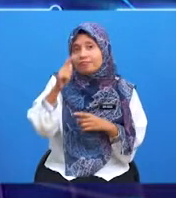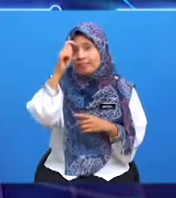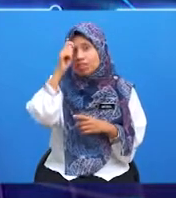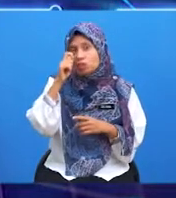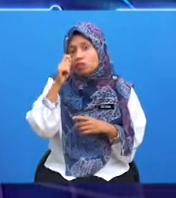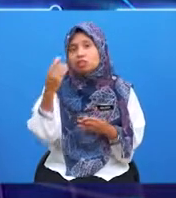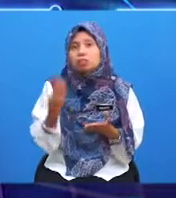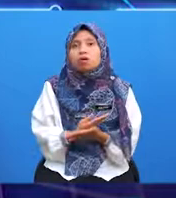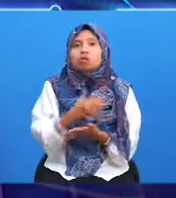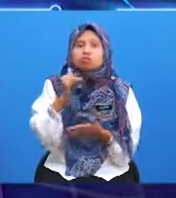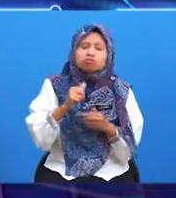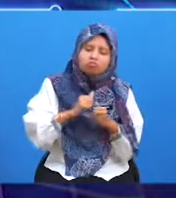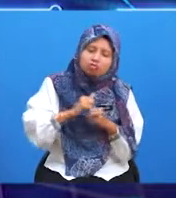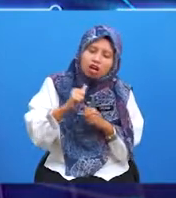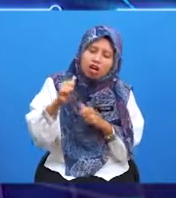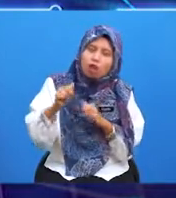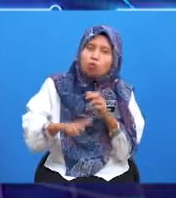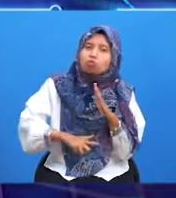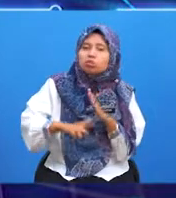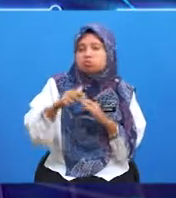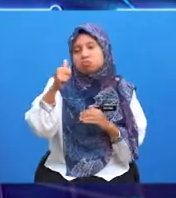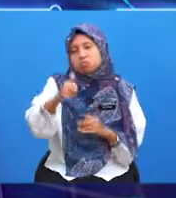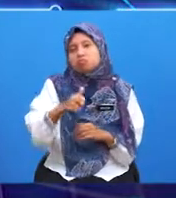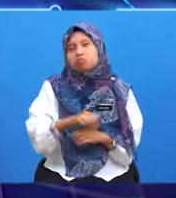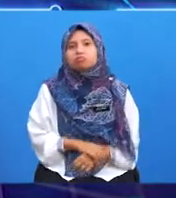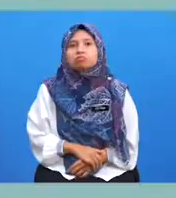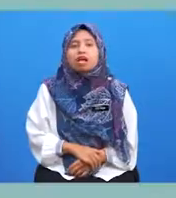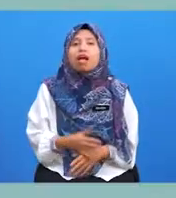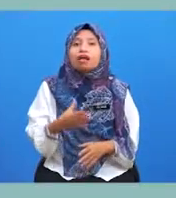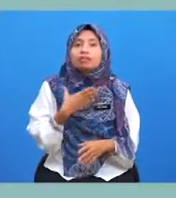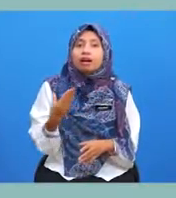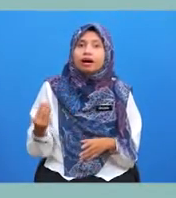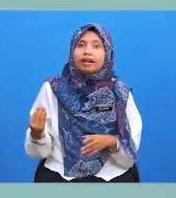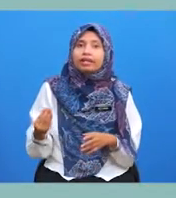baharu yang jauh lebih canggih. Dan